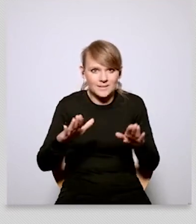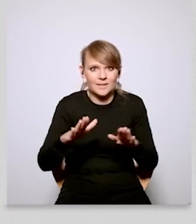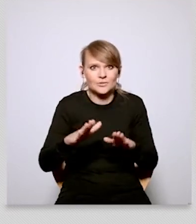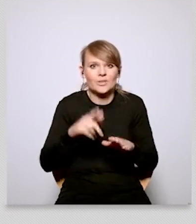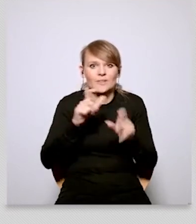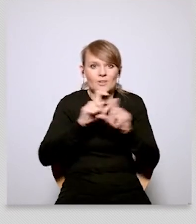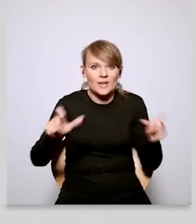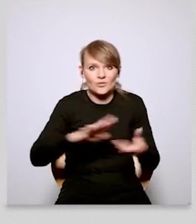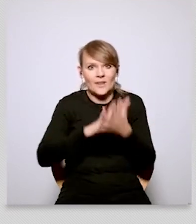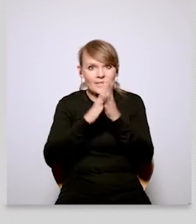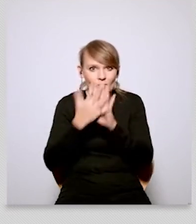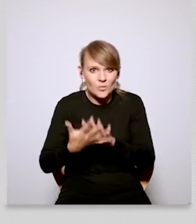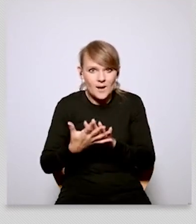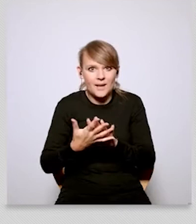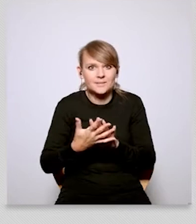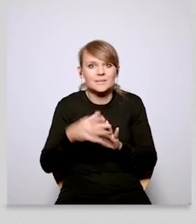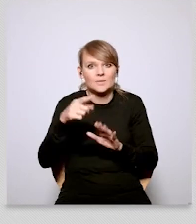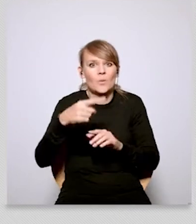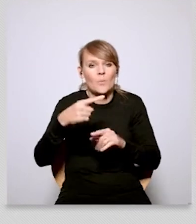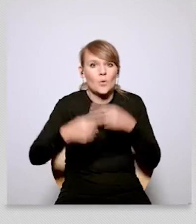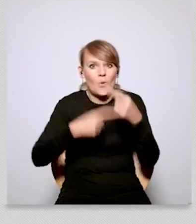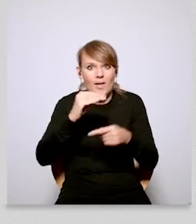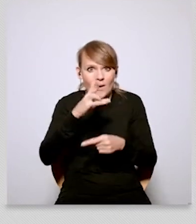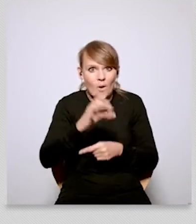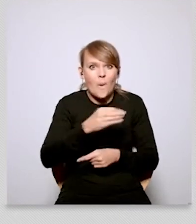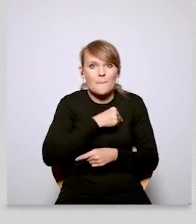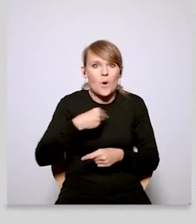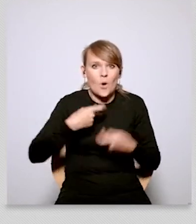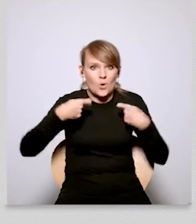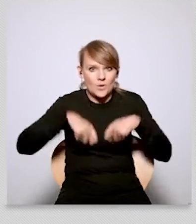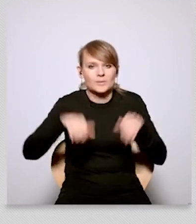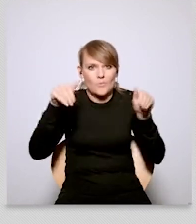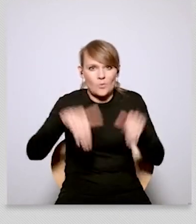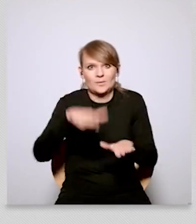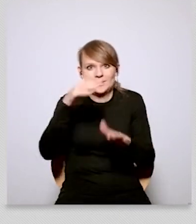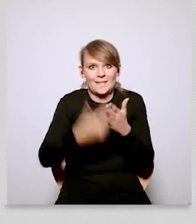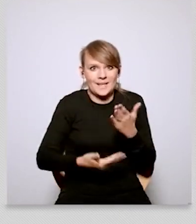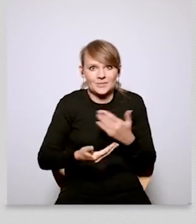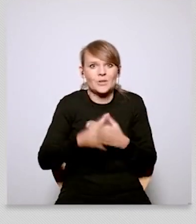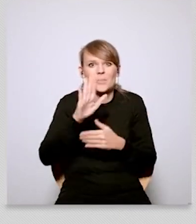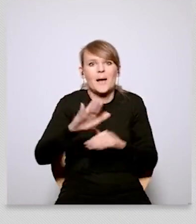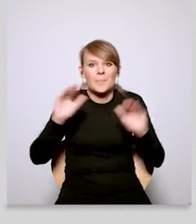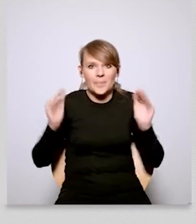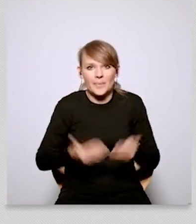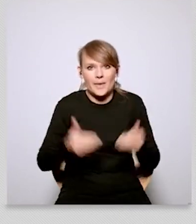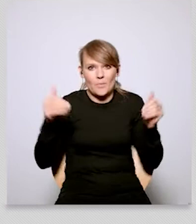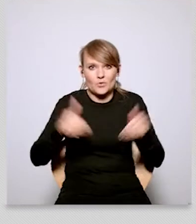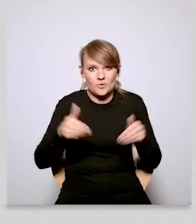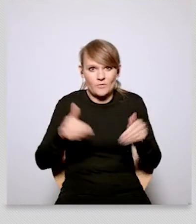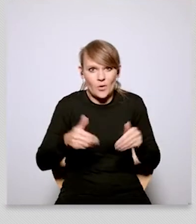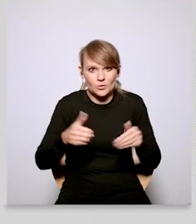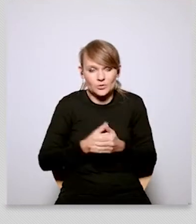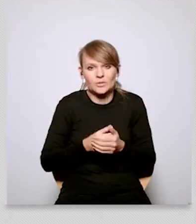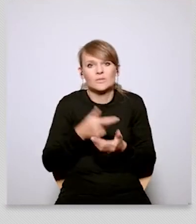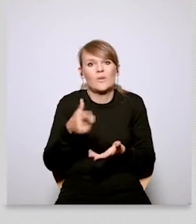transformacji w stronę bardziej produkcji ekologicznej znowu polscy rolnicy mogą stracić, bo mają mniej zasobów, mniej możliwości, to będzie to, a to